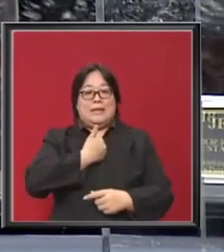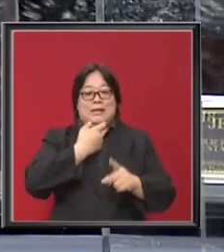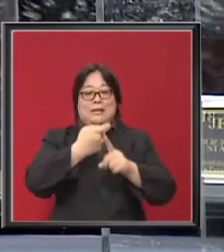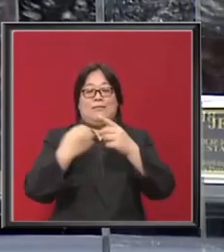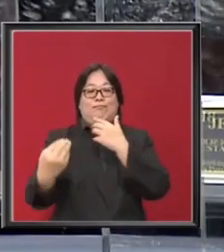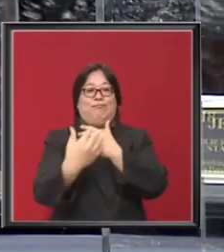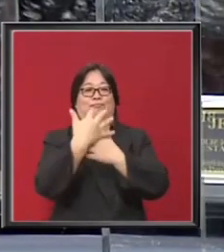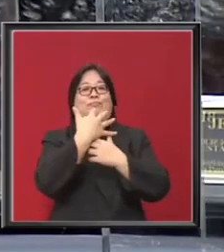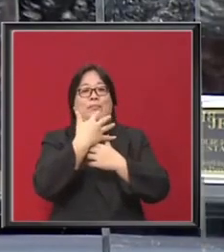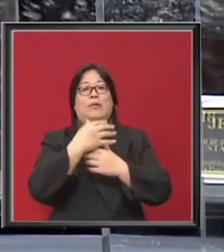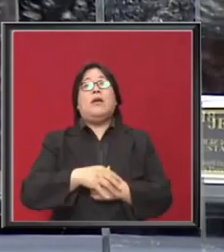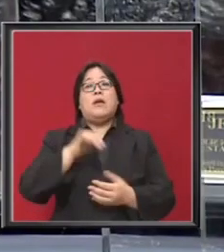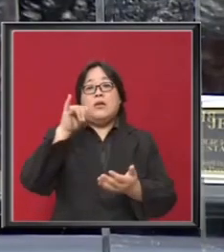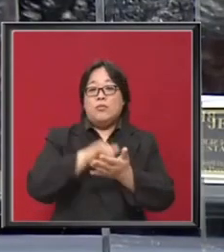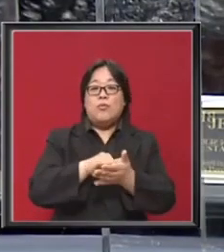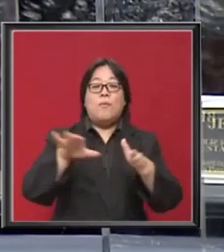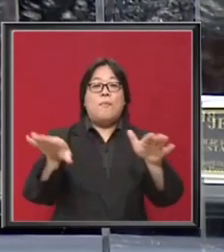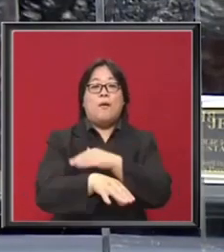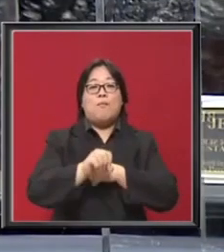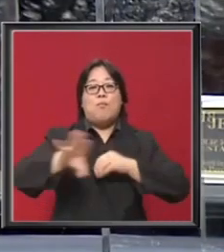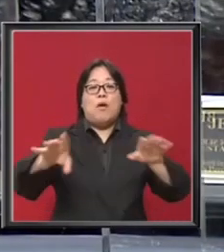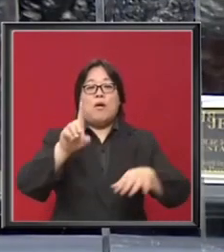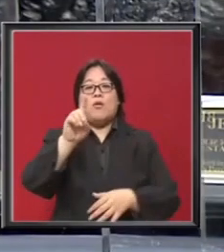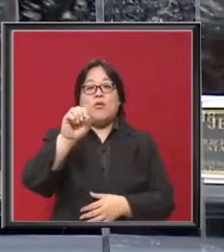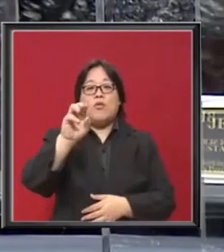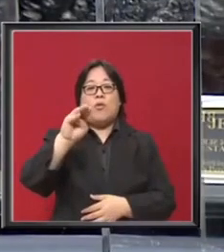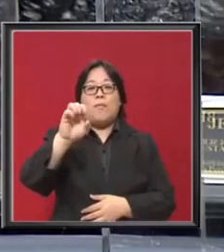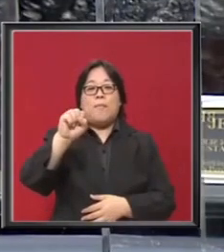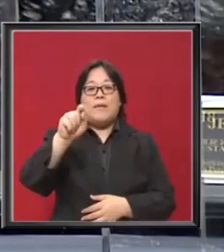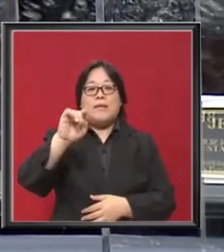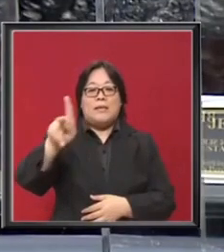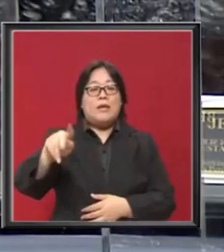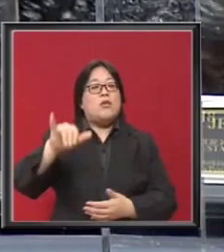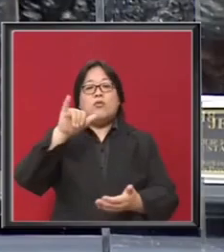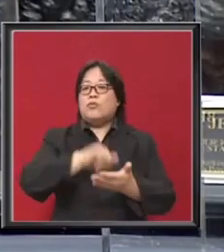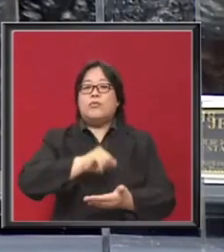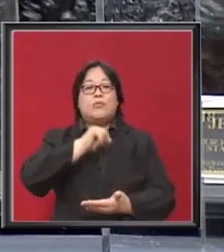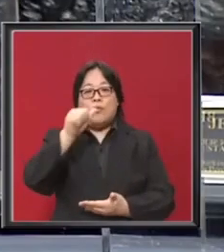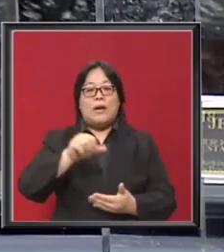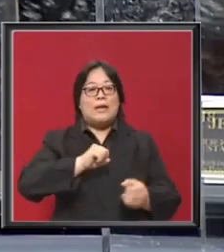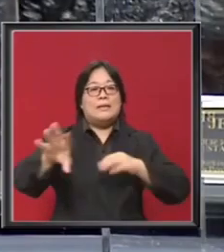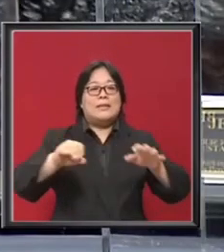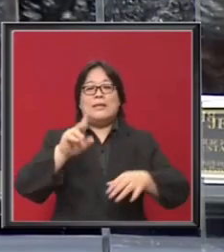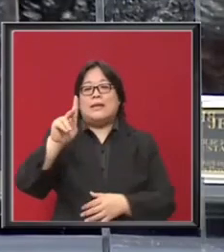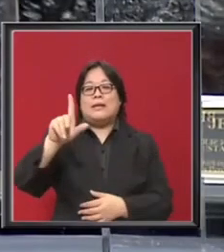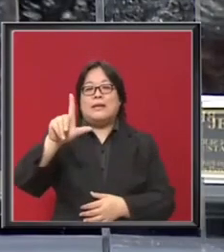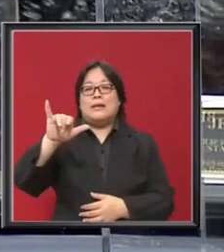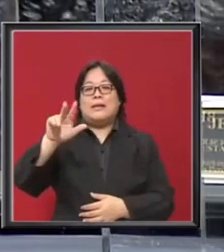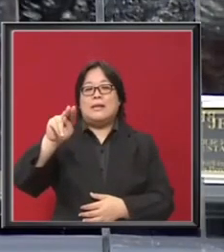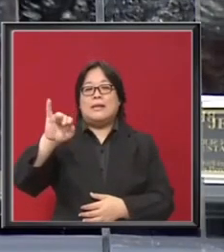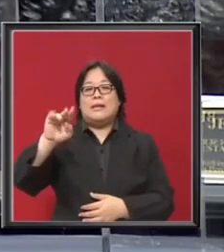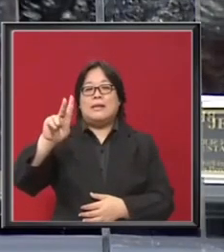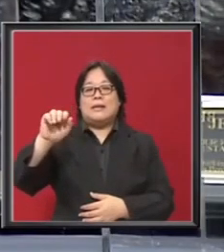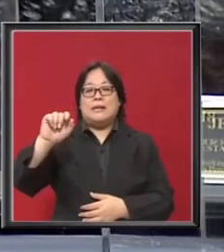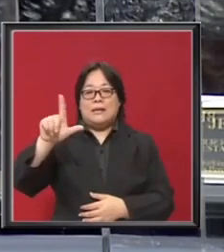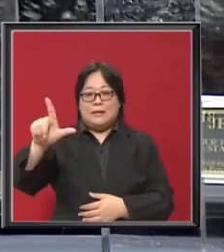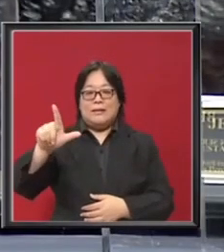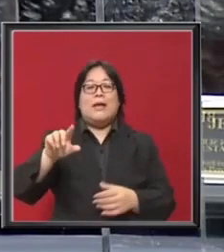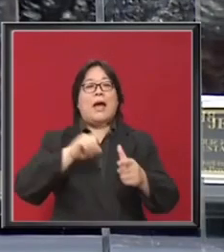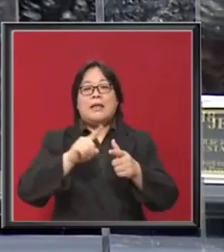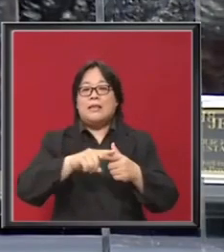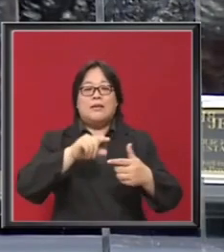jangkitan Allah dikategorikan sebagai buangan domestik dan tidak dikategorikan sebagai sisa clinical atau buangan